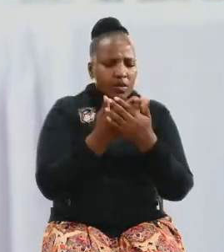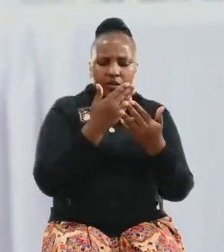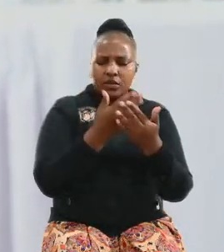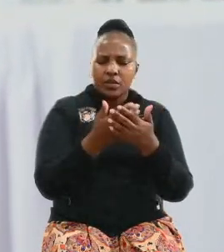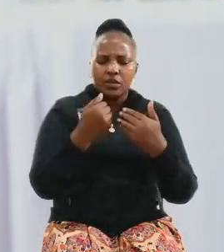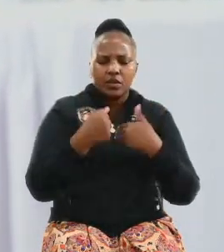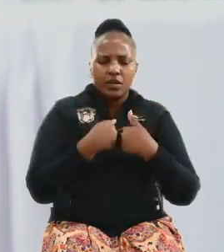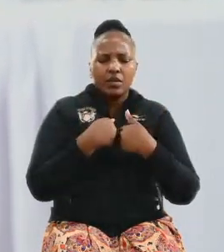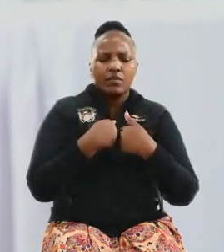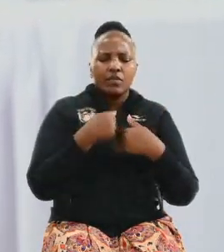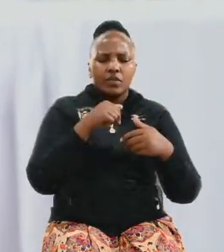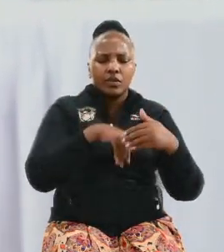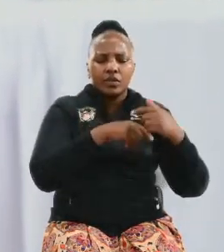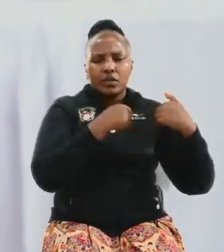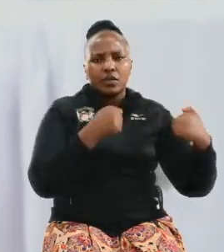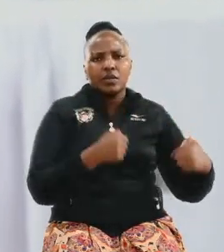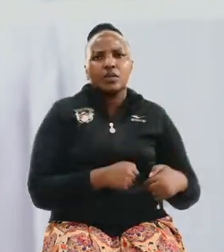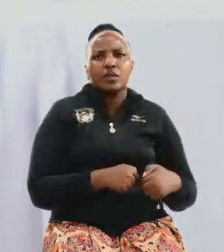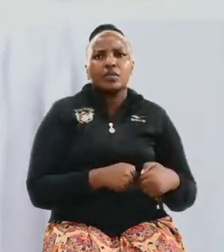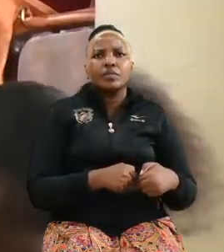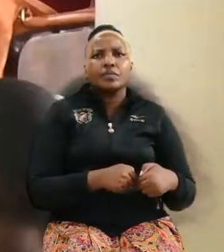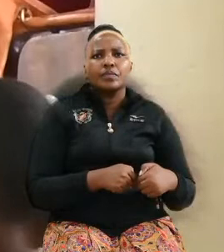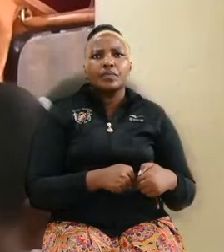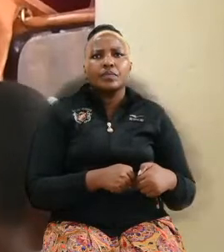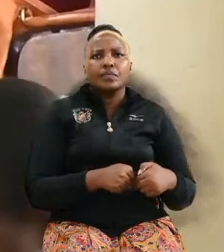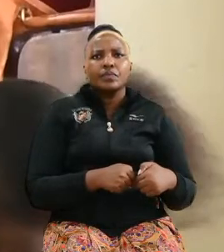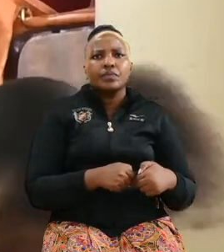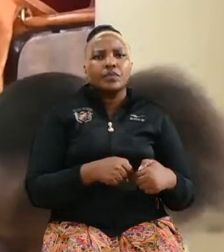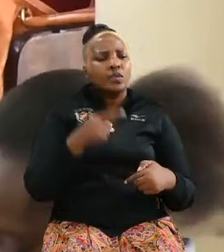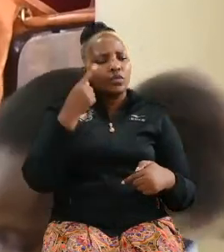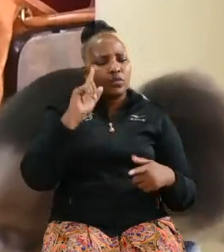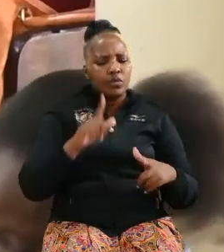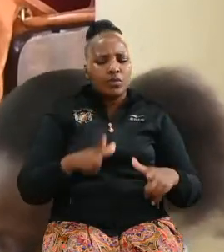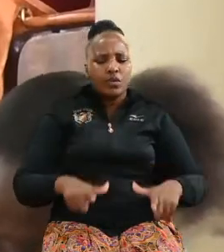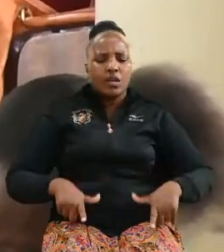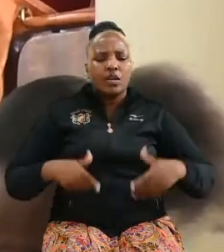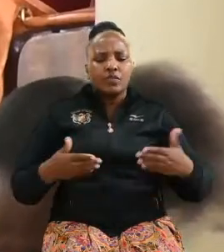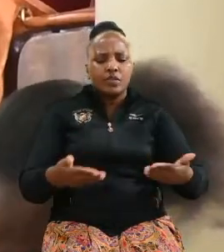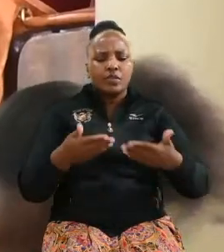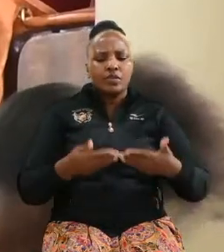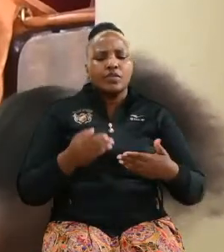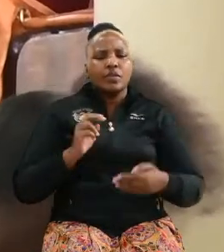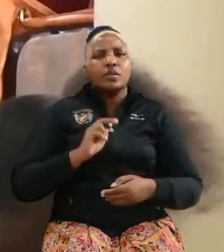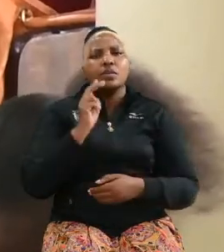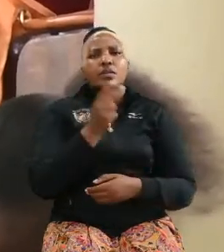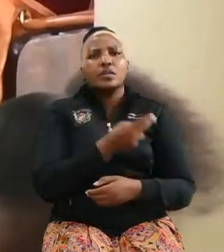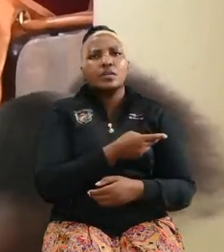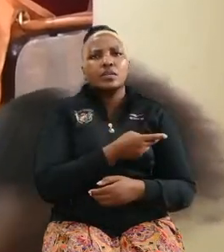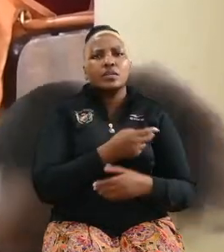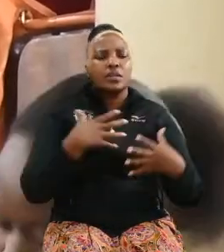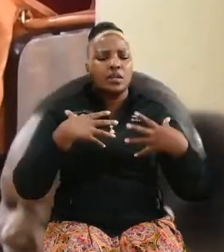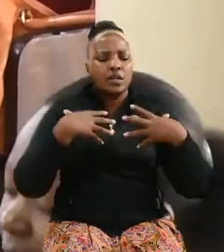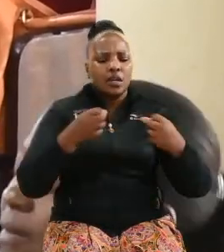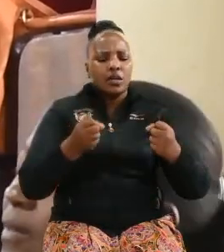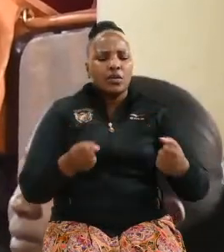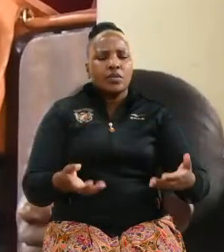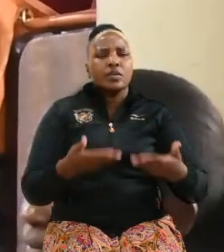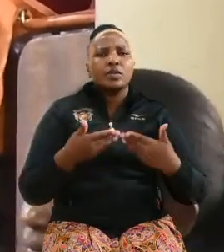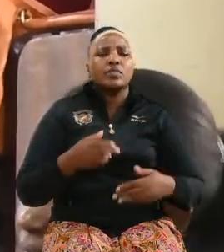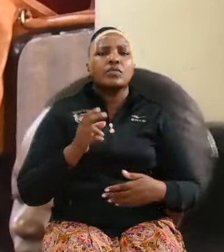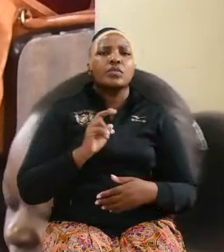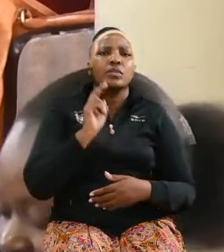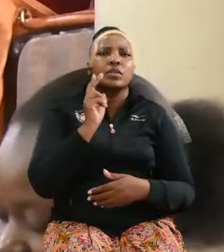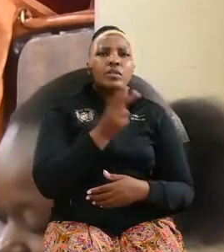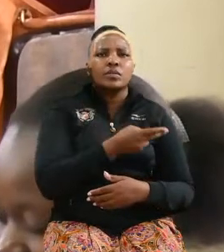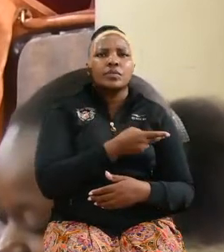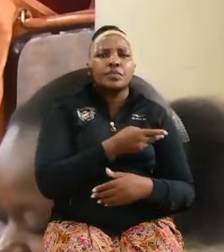nyingi kwa mioyo yetu Mfalme wa ajabu, kwa uhai umetupea Bwana, kwa afya njema Mfalme wa